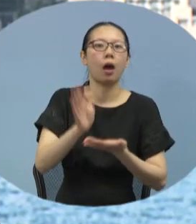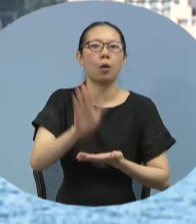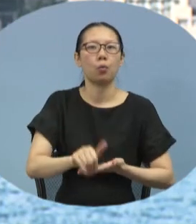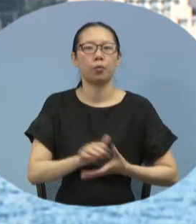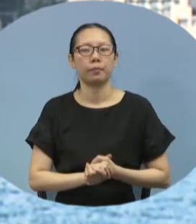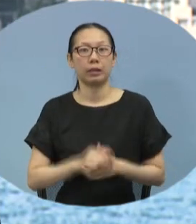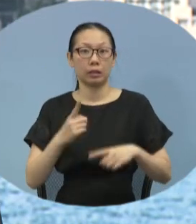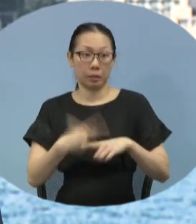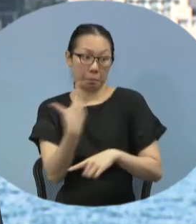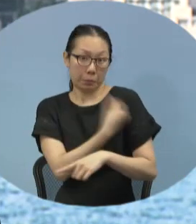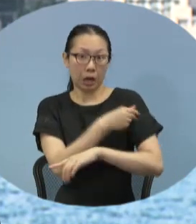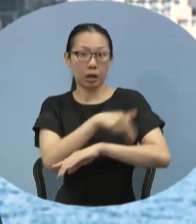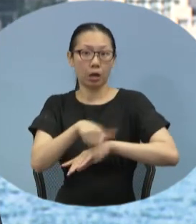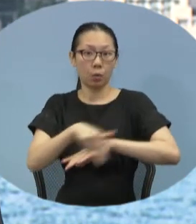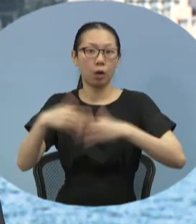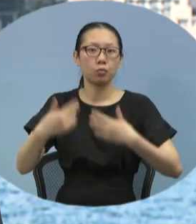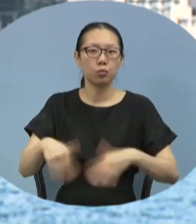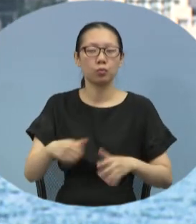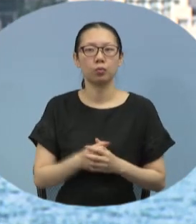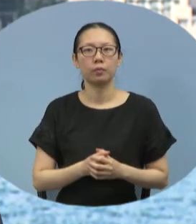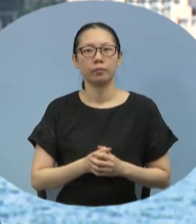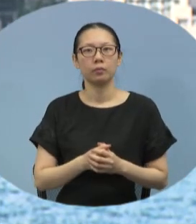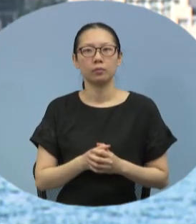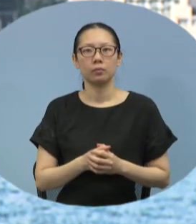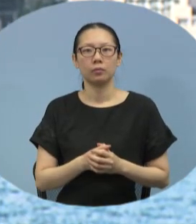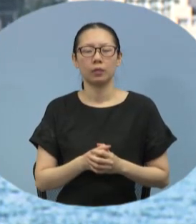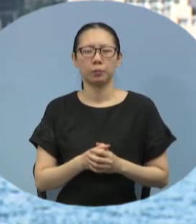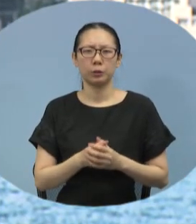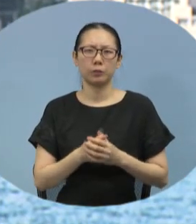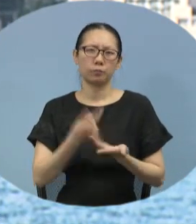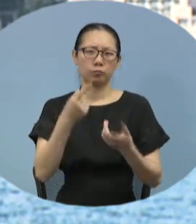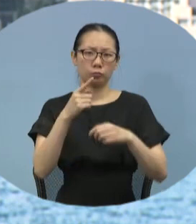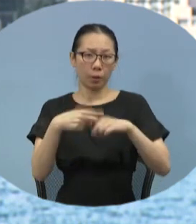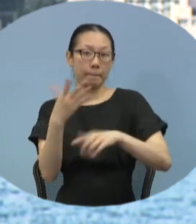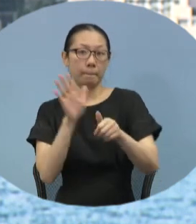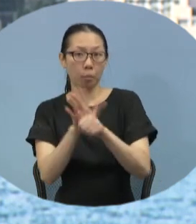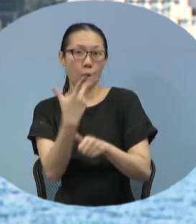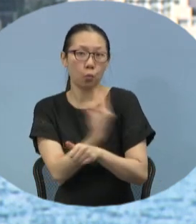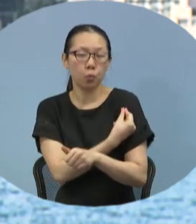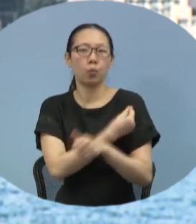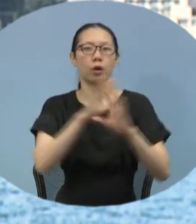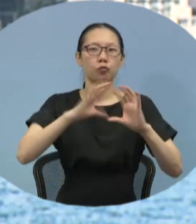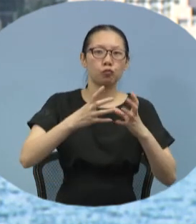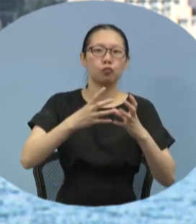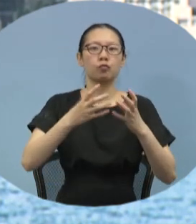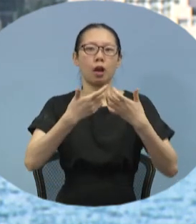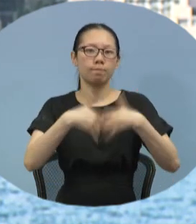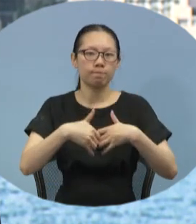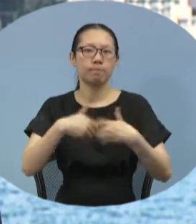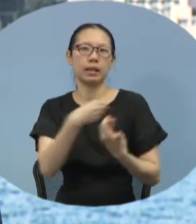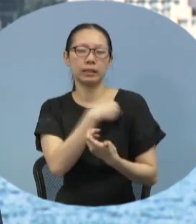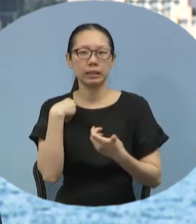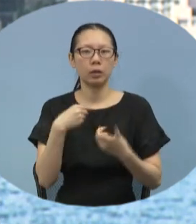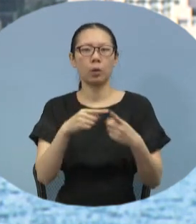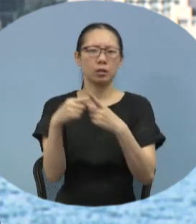劃之後，都聽到即係無論係嗰啲協助幫手注射嘅團體或者醫生啦，